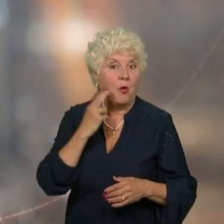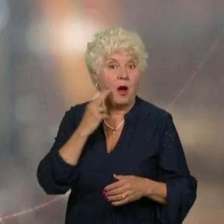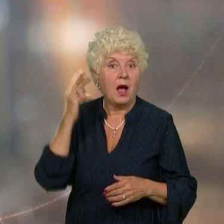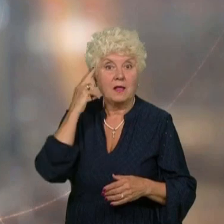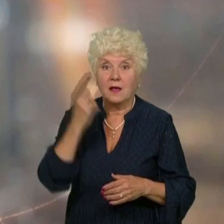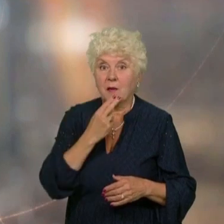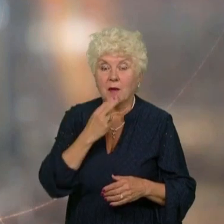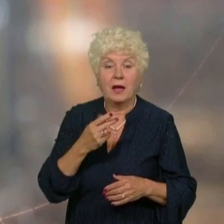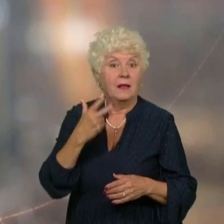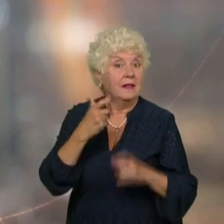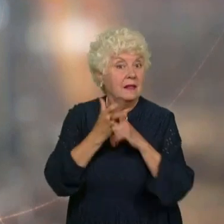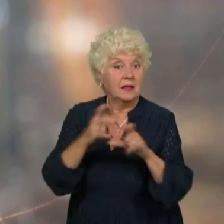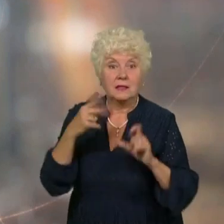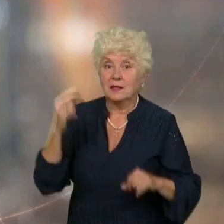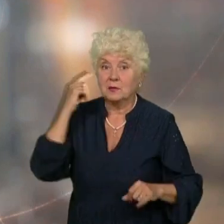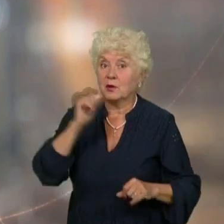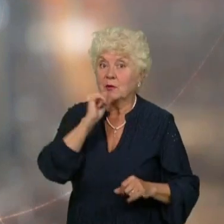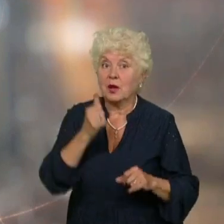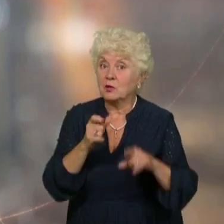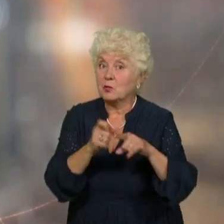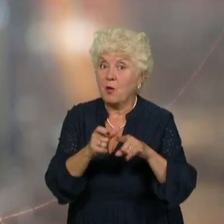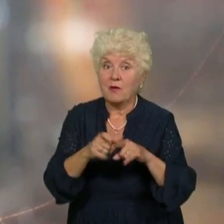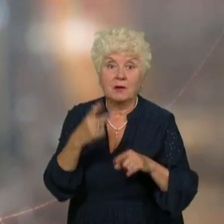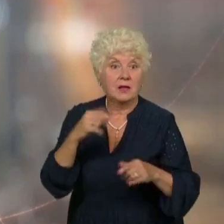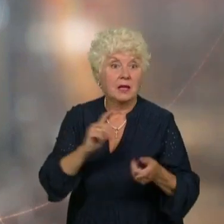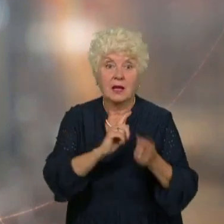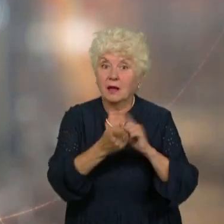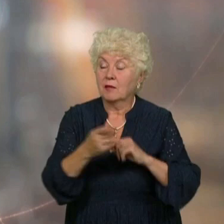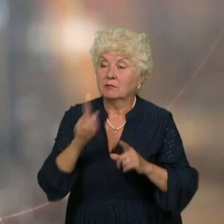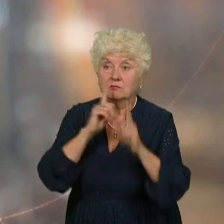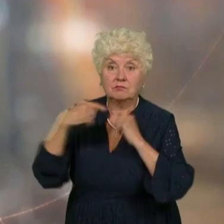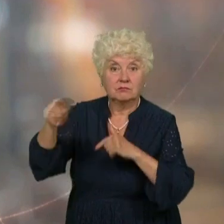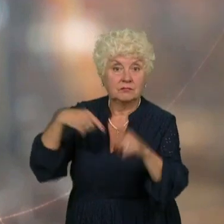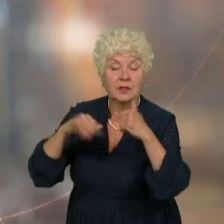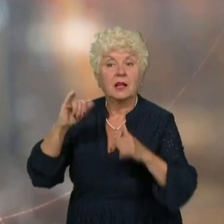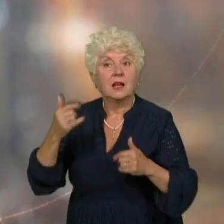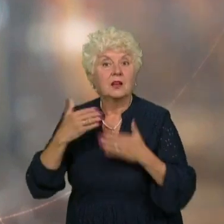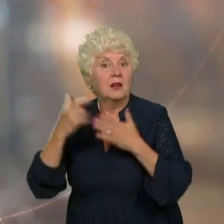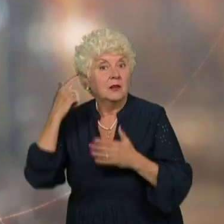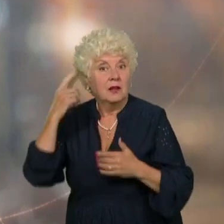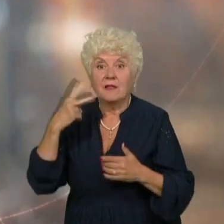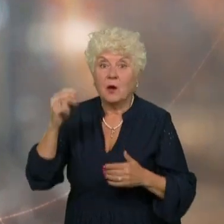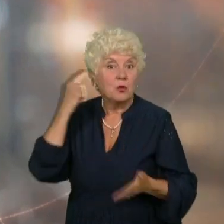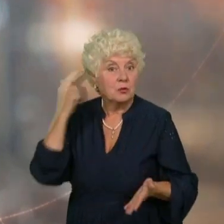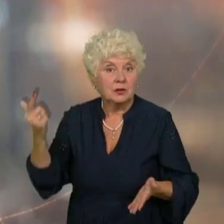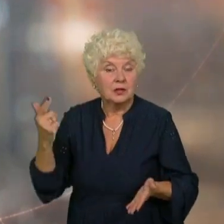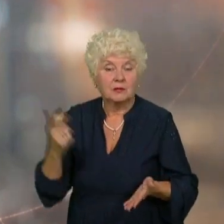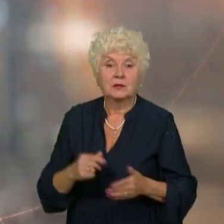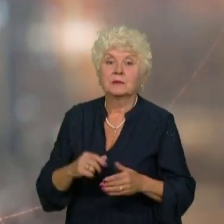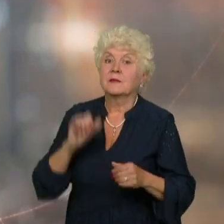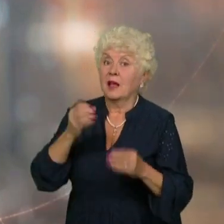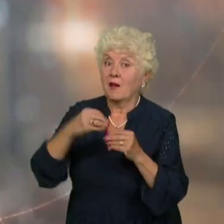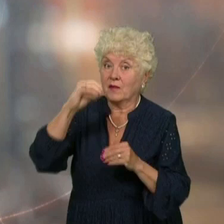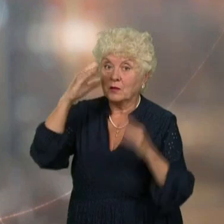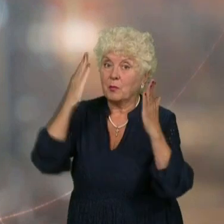nie słyszał nigdy i ani słowa z nikim nie zamienił może jakieś dźwięki których i tak nie usłyszał A więc